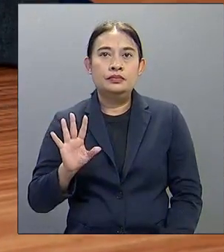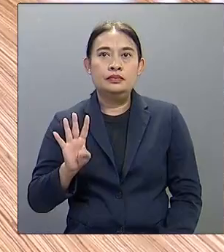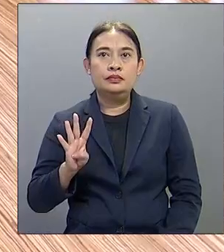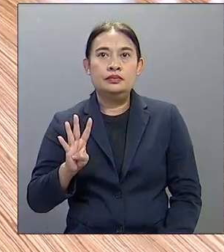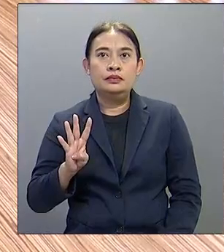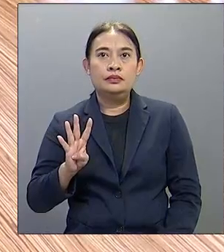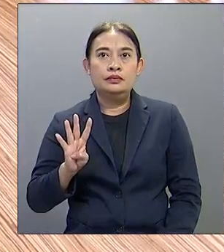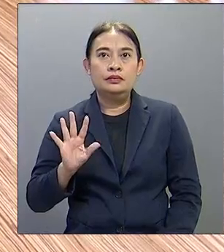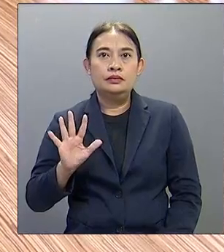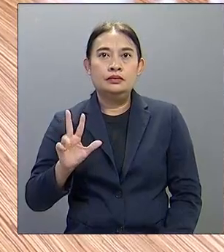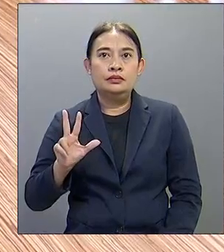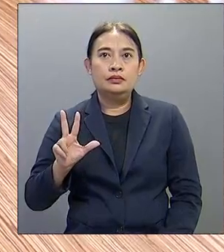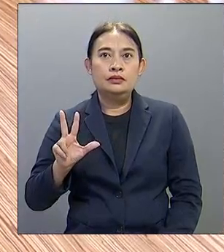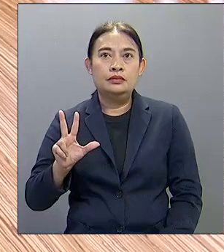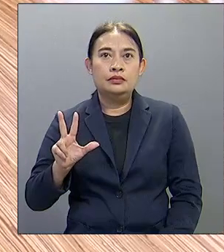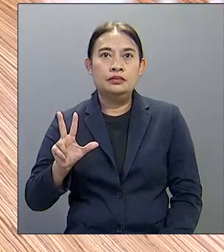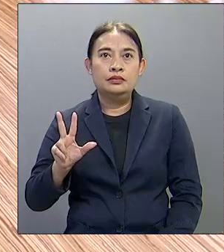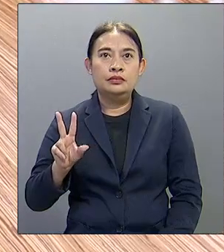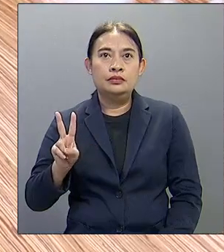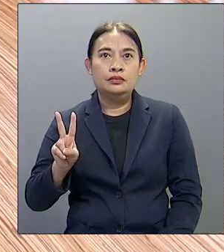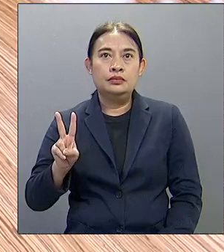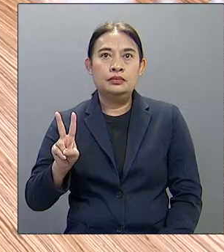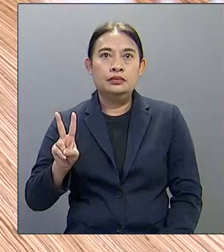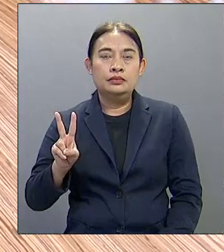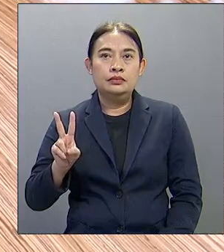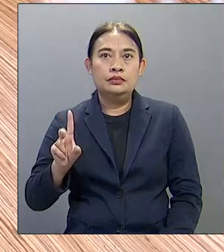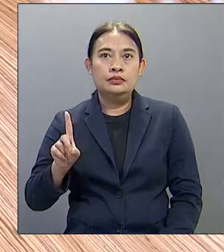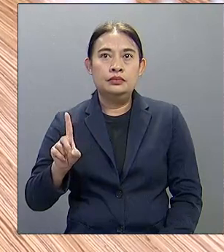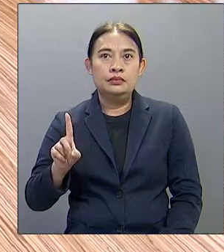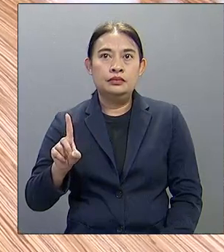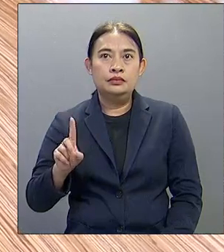4 3 2 1